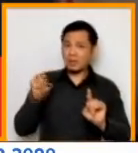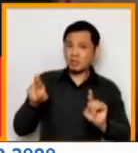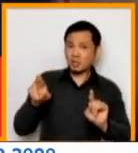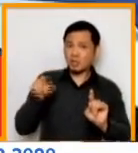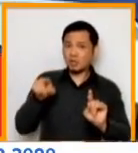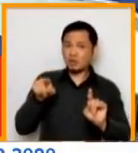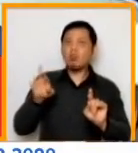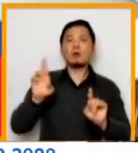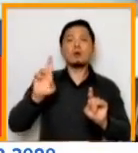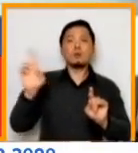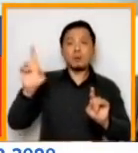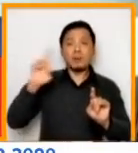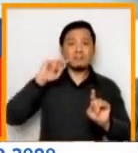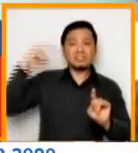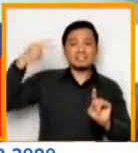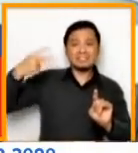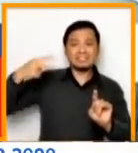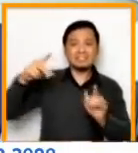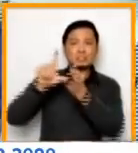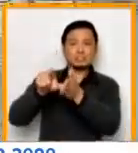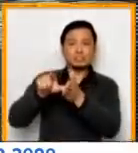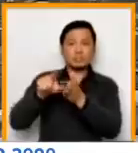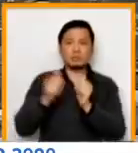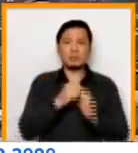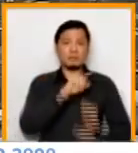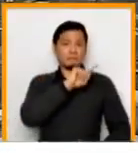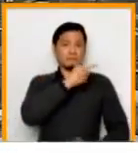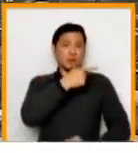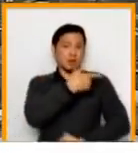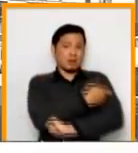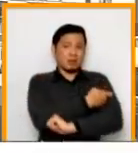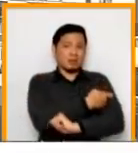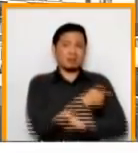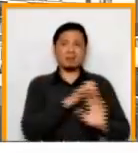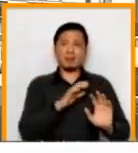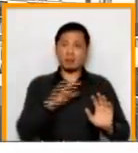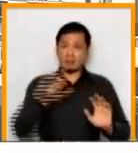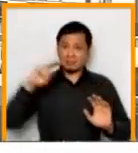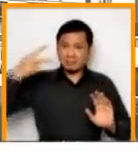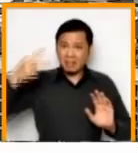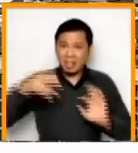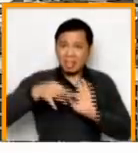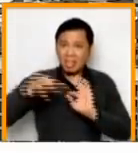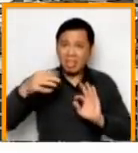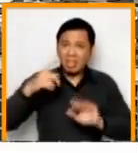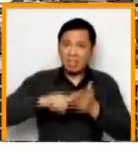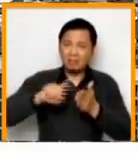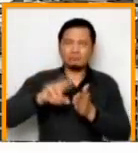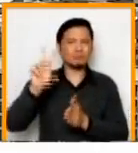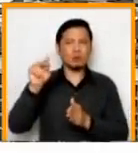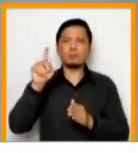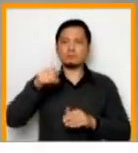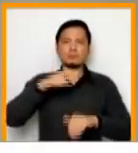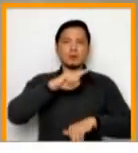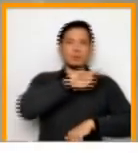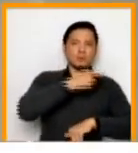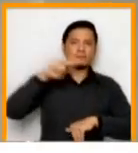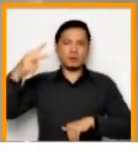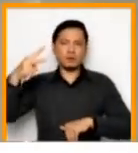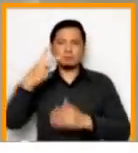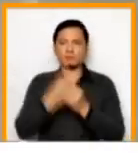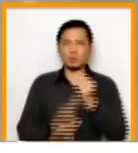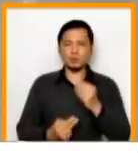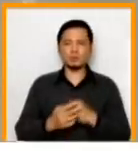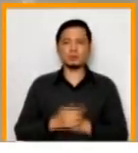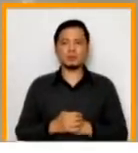dose paglipas ng 21 araw. Upang maiwasan naman ang puno ang quarantine facilities sa Metro Cebu na pagpasyahan